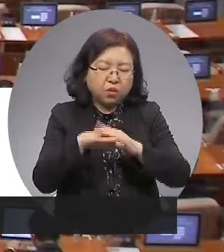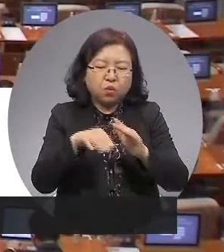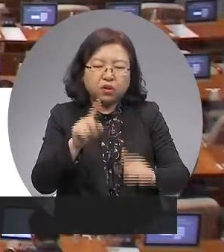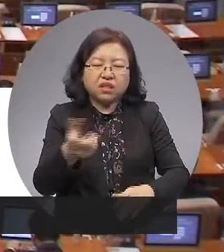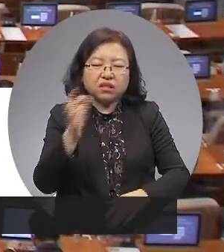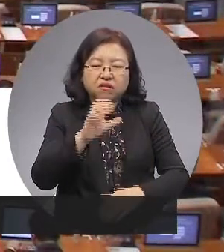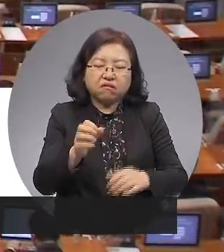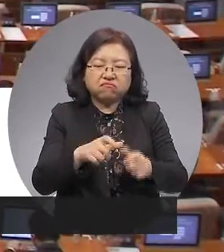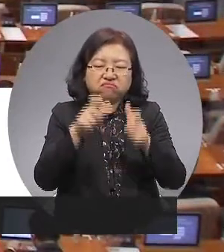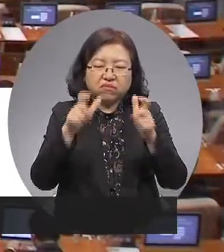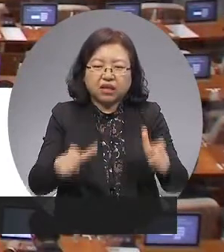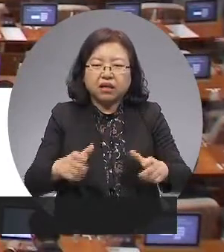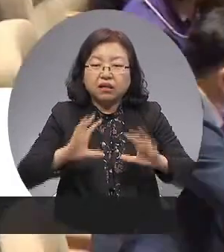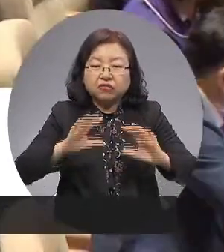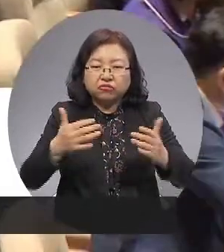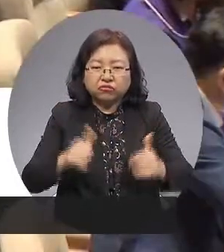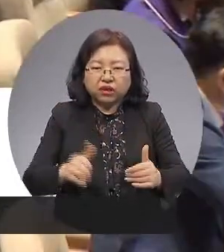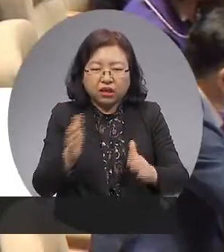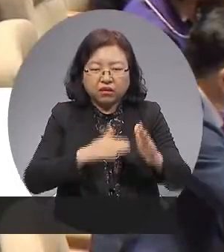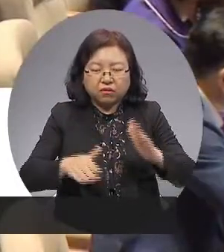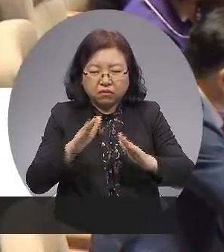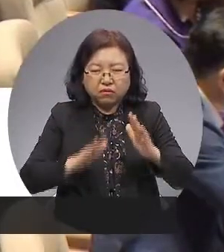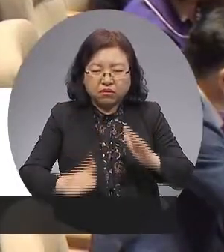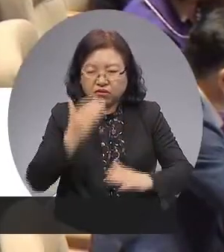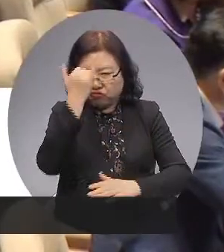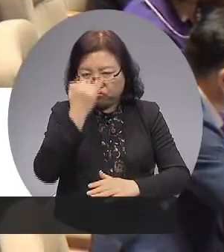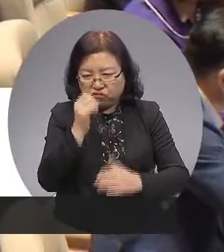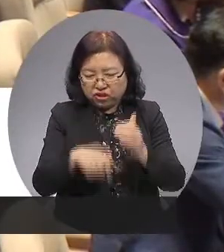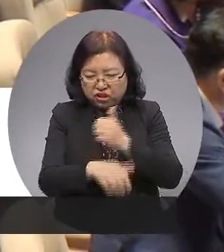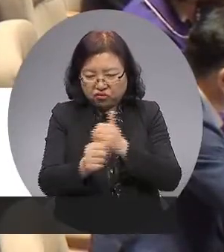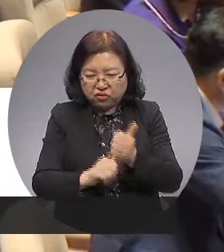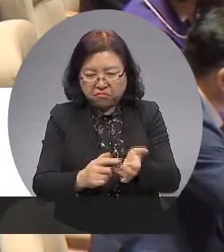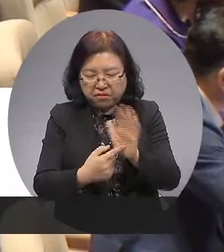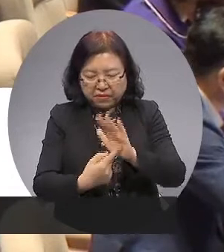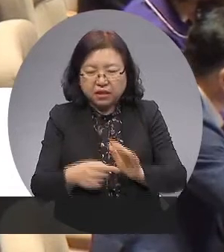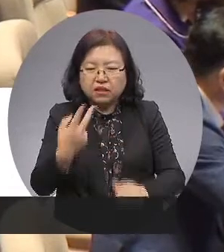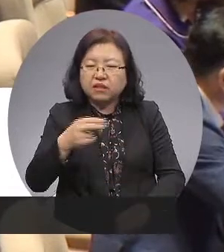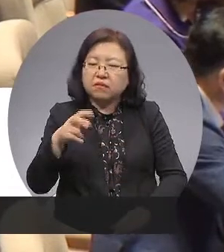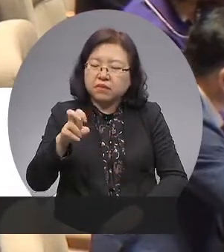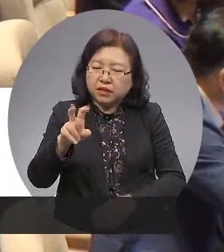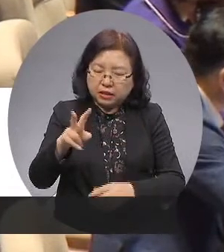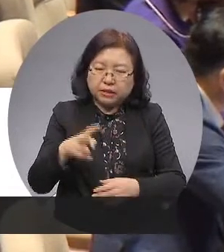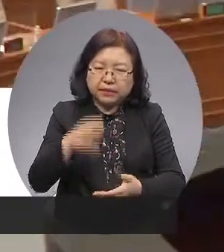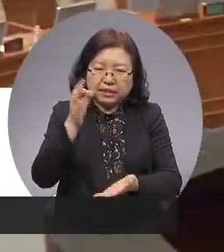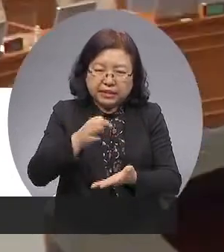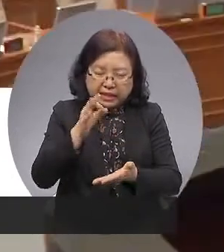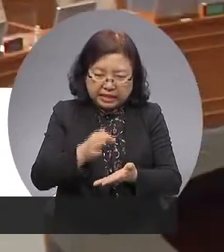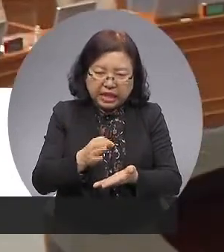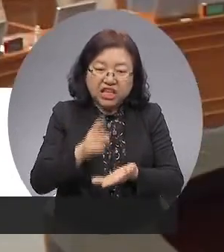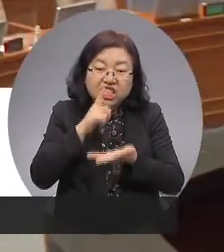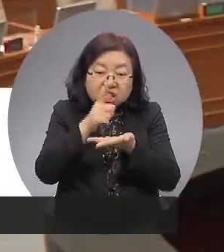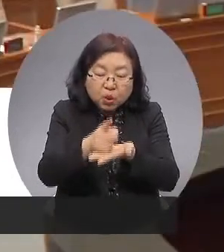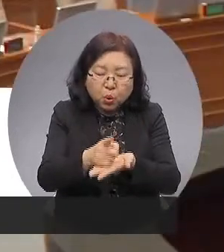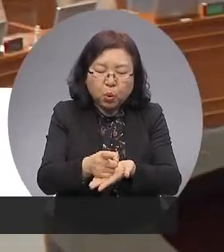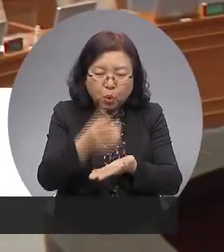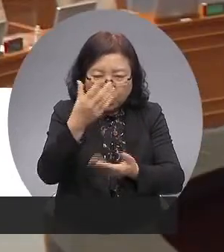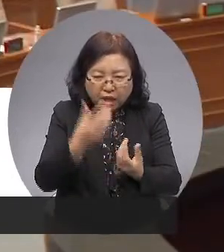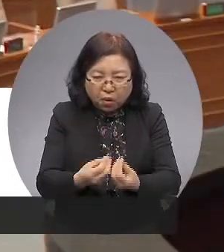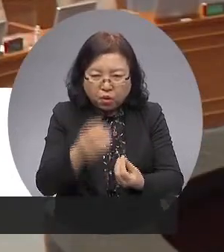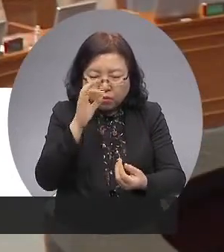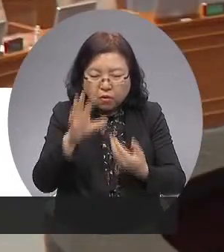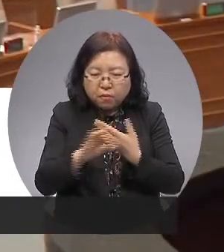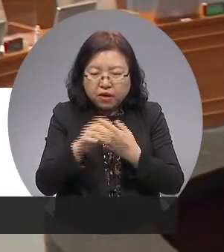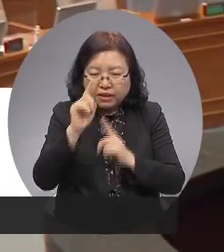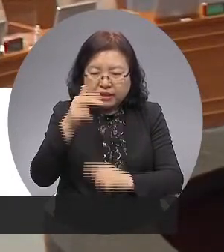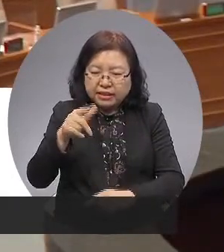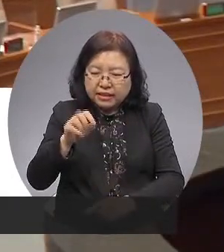증가했습니다. 국회 공직자윤리위원회가 발표한 2022년 정기재산 변동신고 공개에 따르면